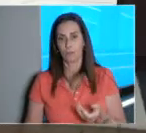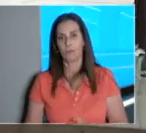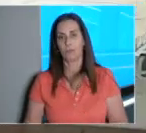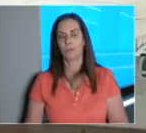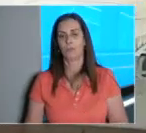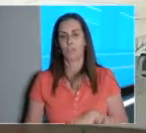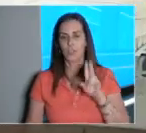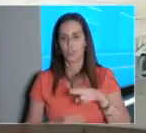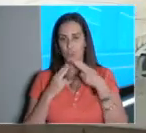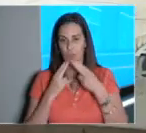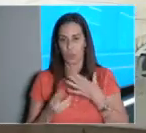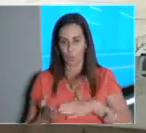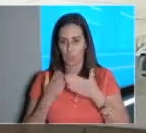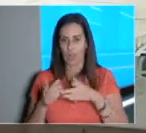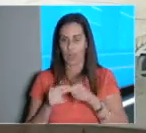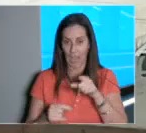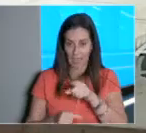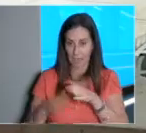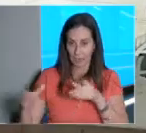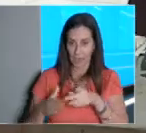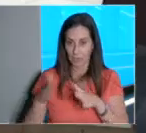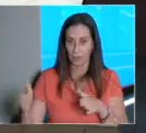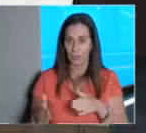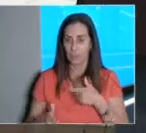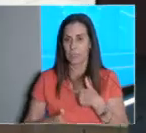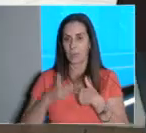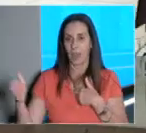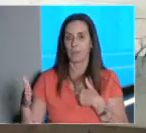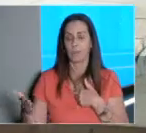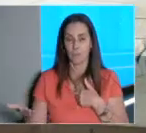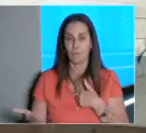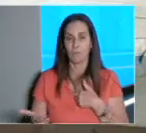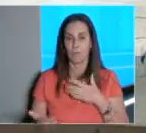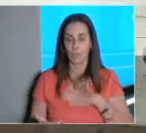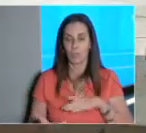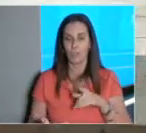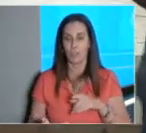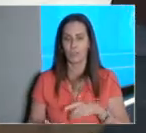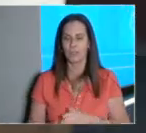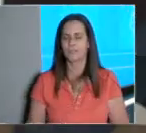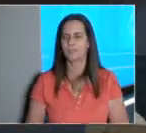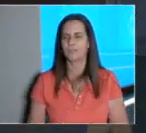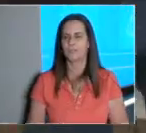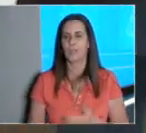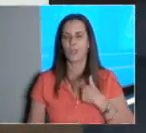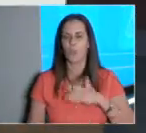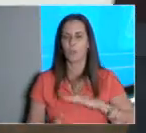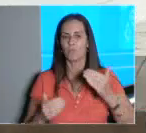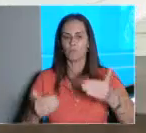נהרגו, אז זה כבר יהיה אותו דבר. אני אגיד לך, יש לי תשובה. אתה רוצה